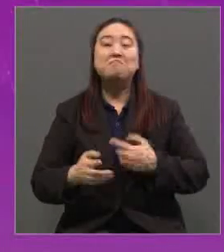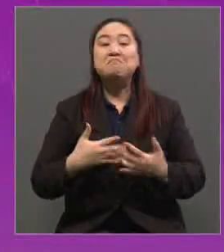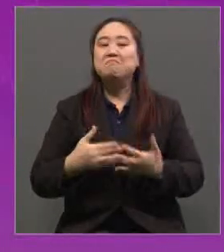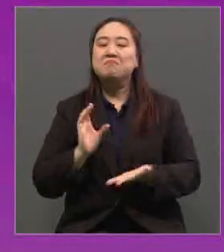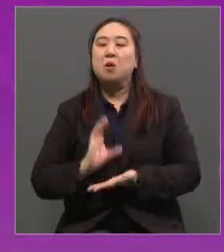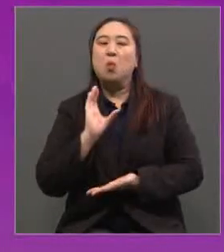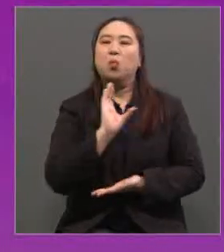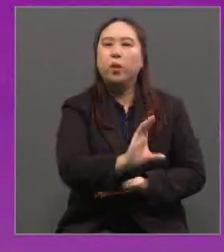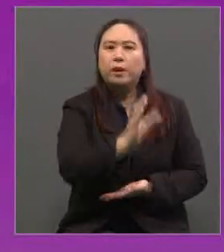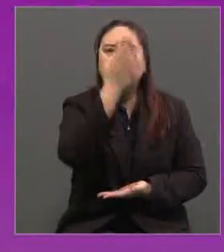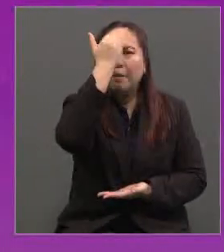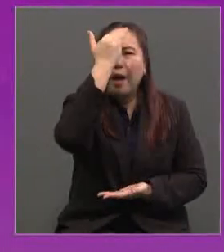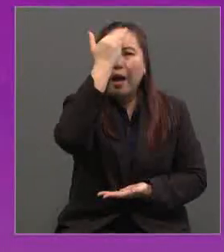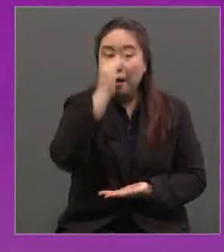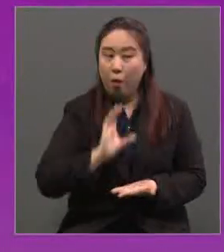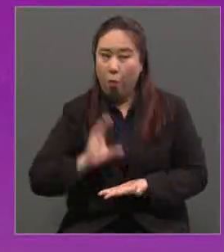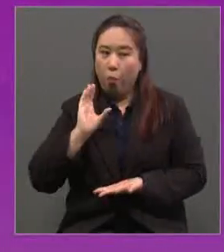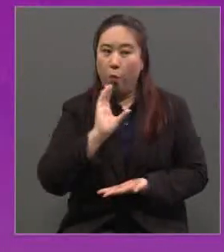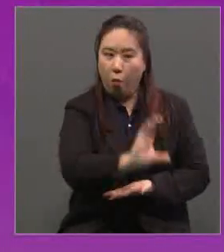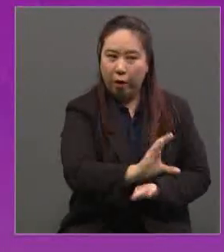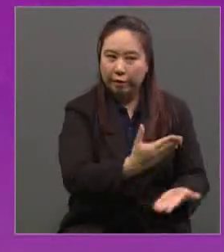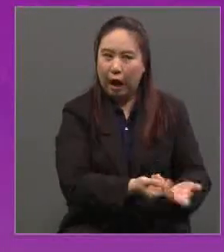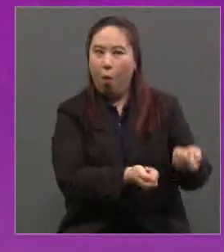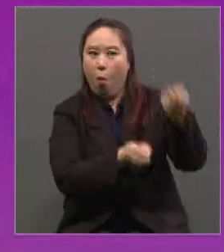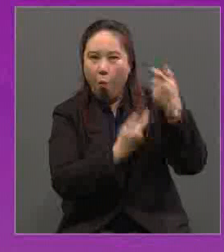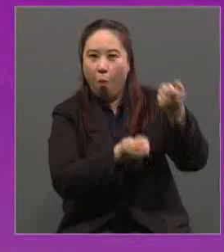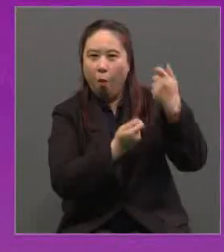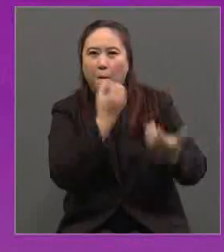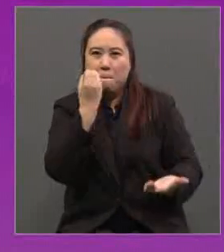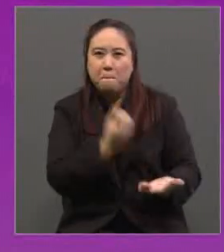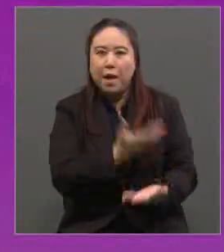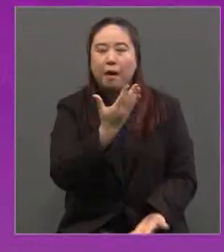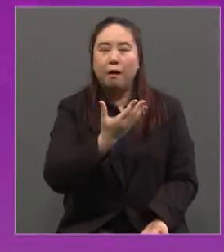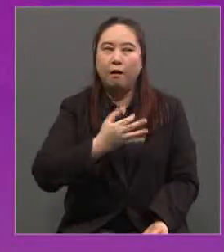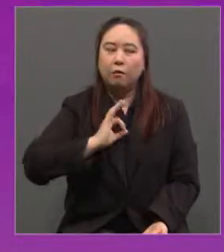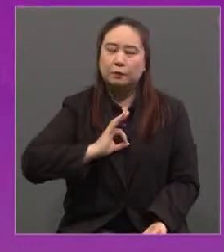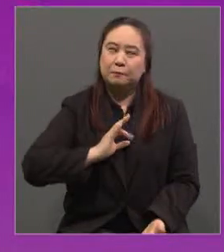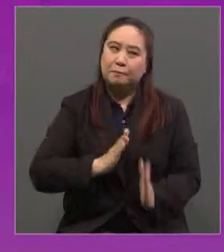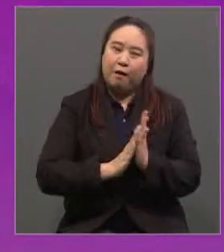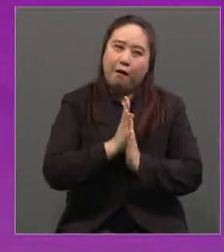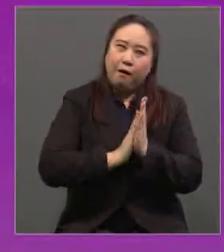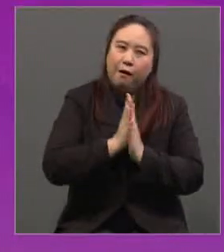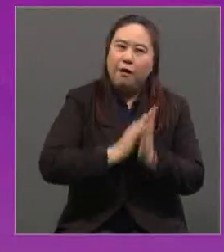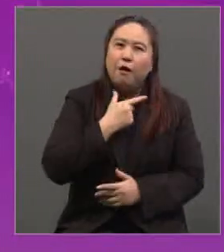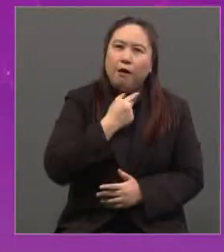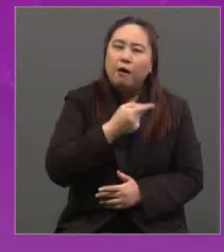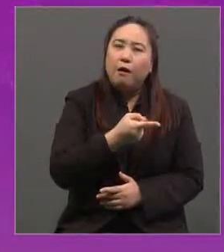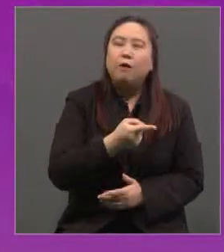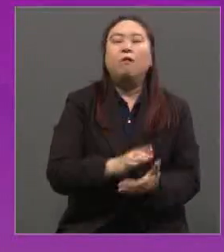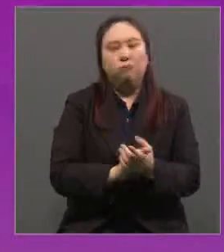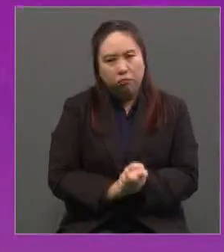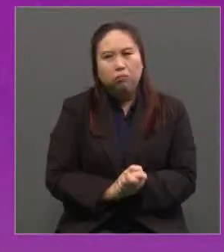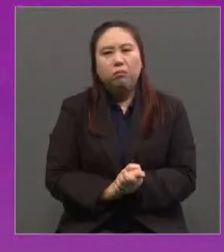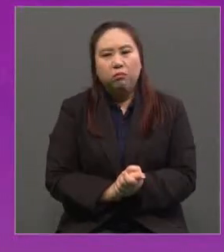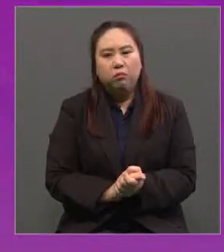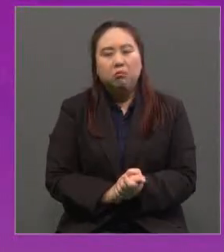เพราะอะไรเพราะว่าผลประโยชน์ตอบแทนเนี่ยมันสูงมันมีแรงจูงใจ หมายความคือคนบางคนเคยคุย